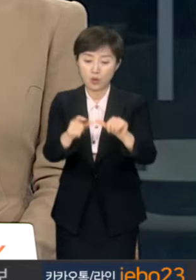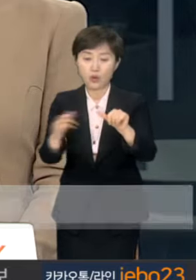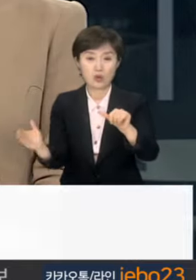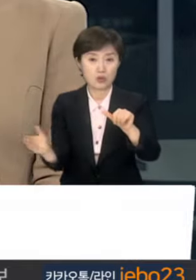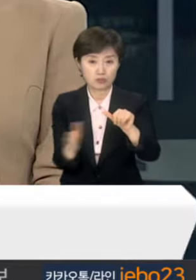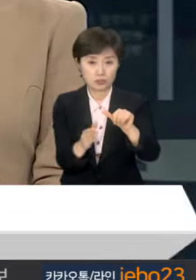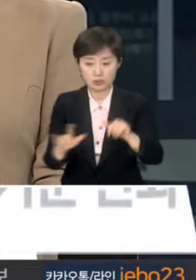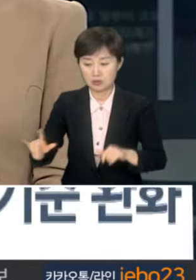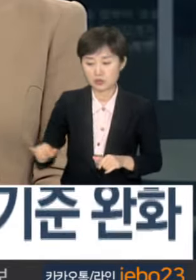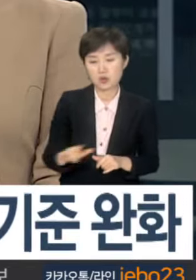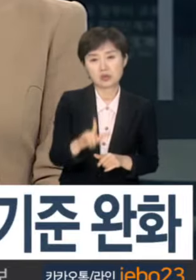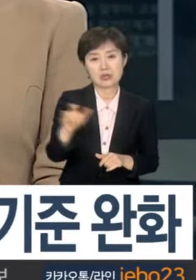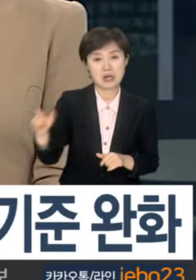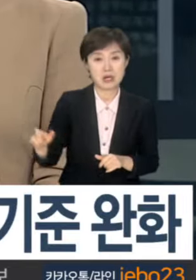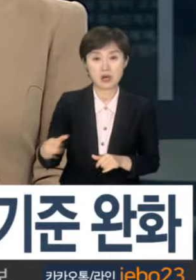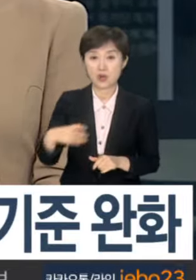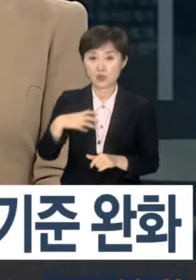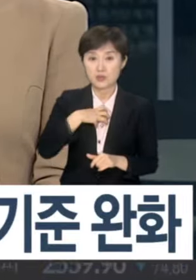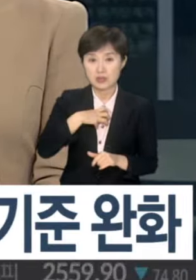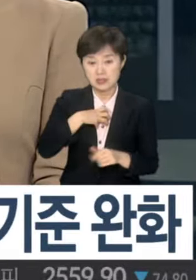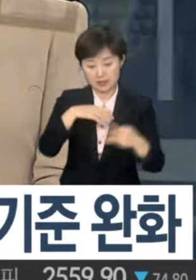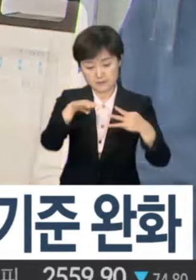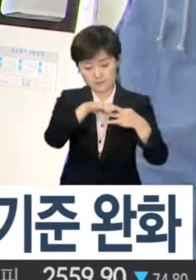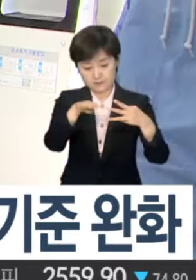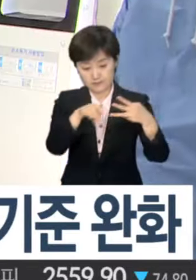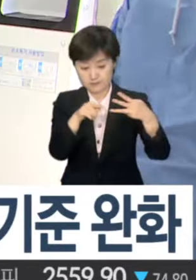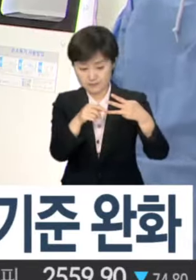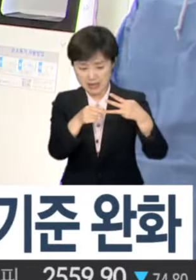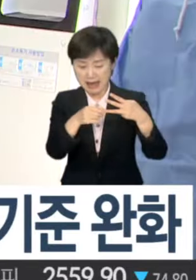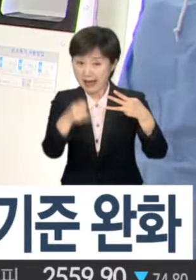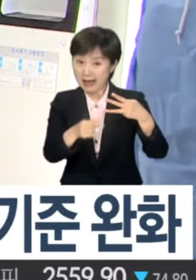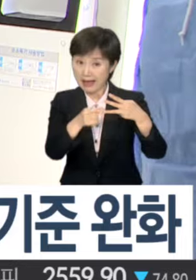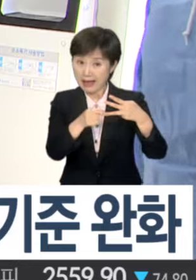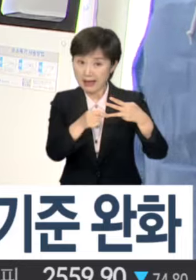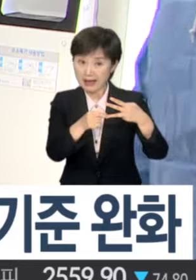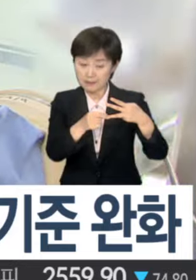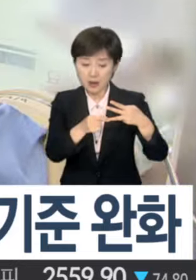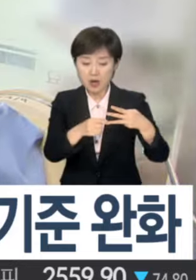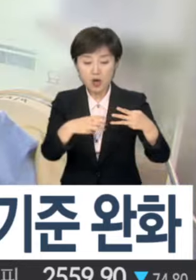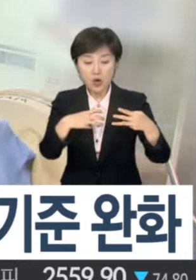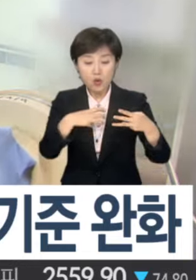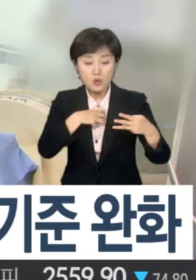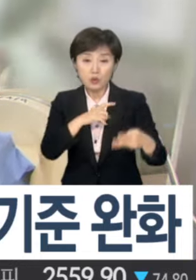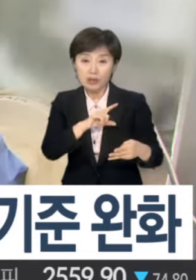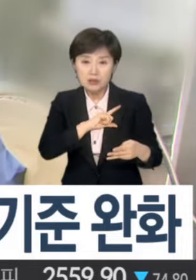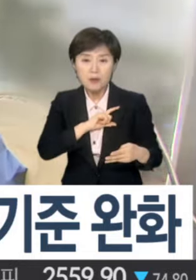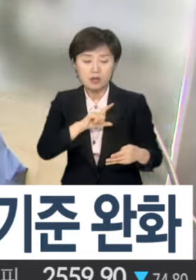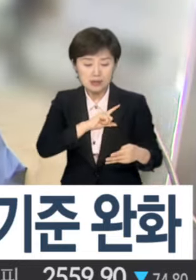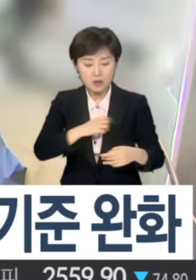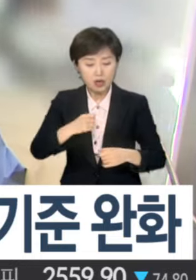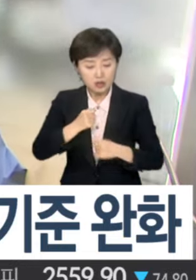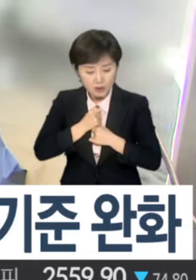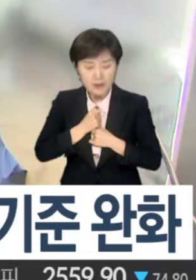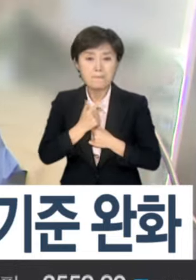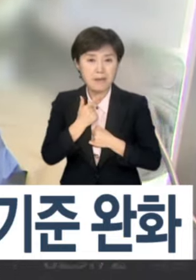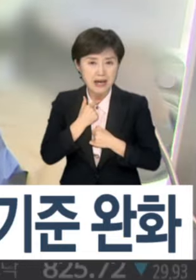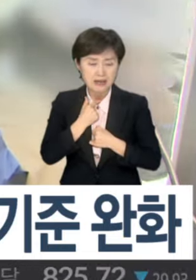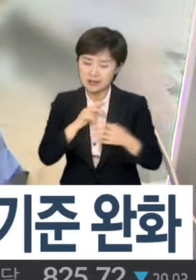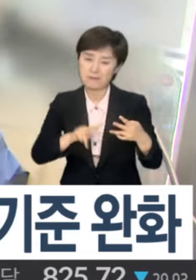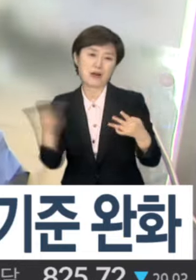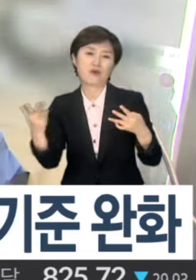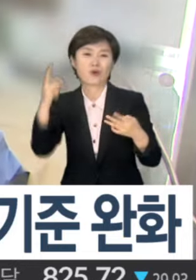다음 달부터 코로나 19 위기 단계가 3단계인 경계에서 가장 낮은 단계인 관심으로 낮아집니다 코로나 19